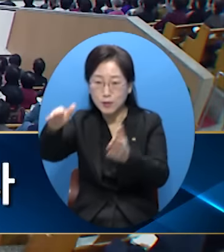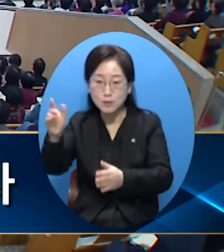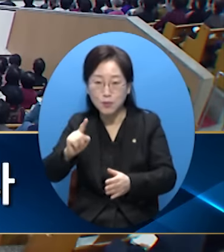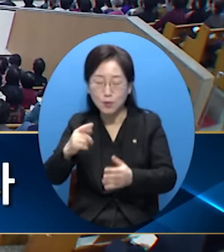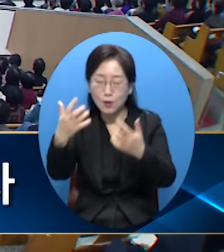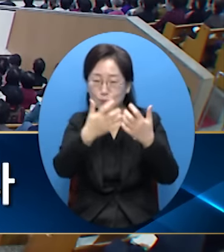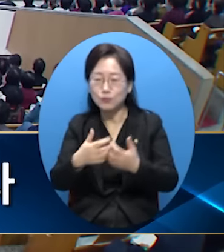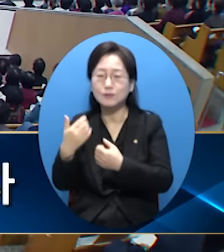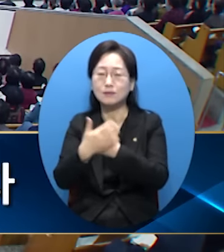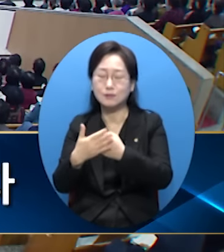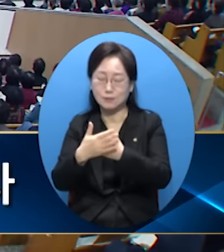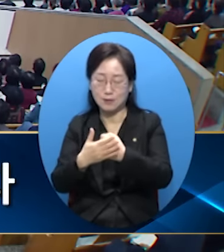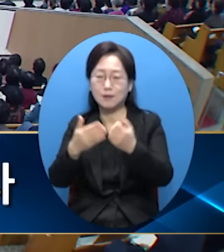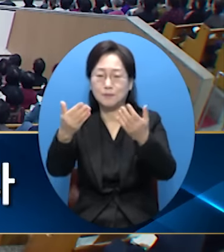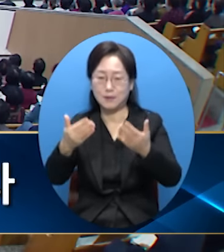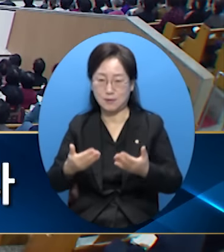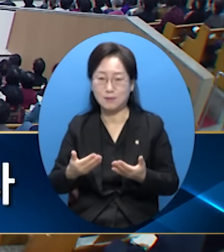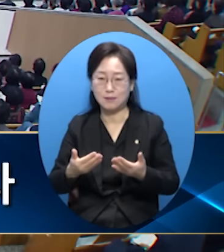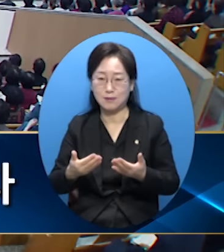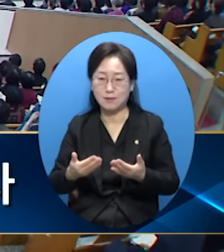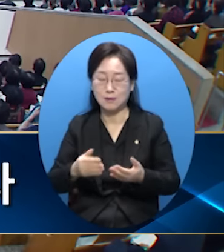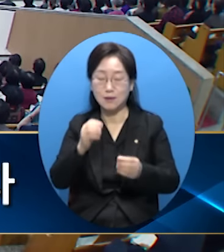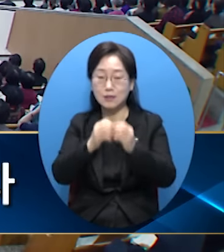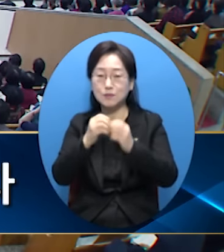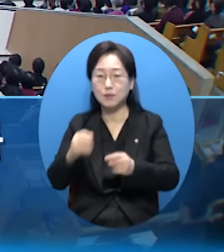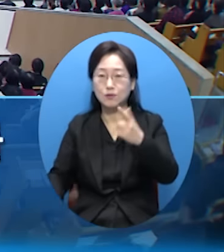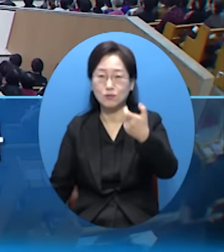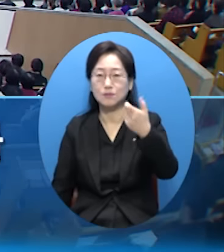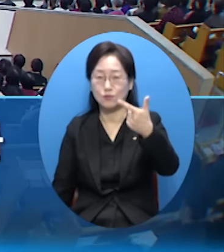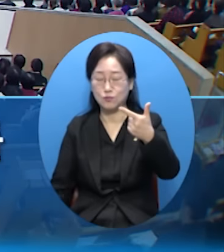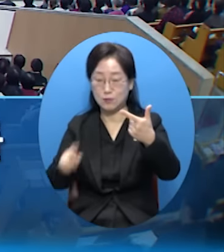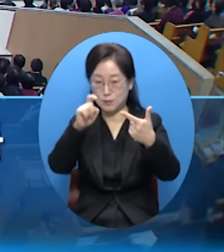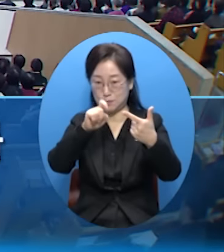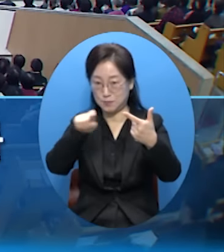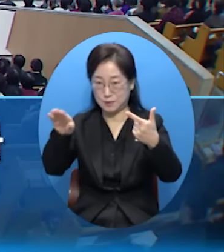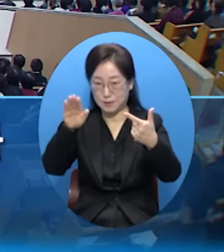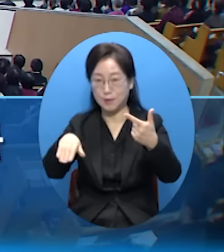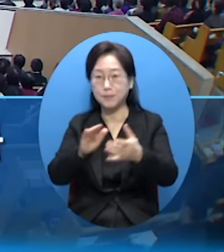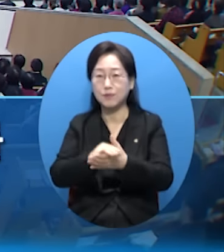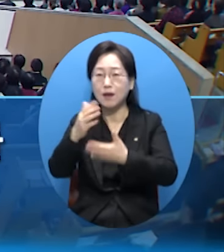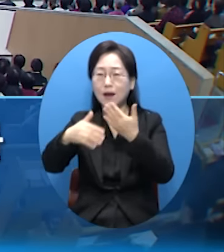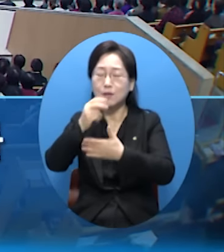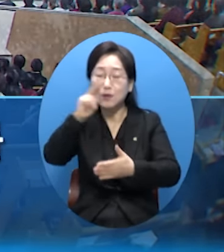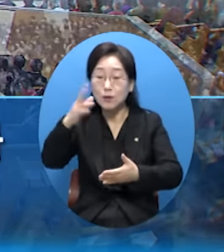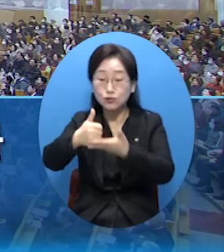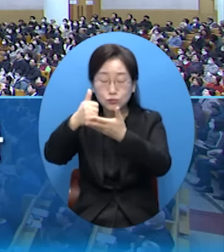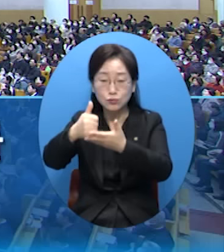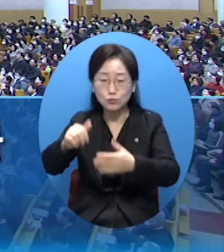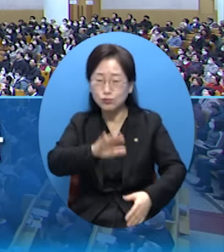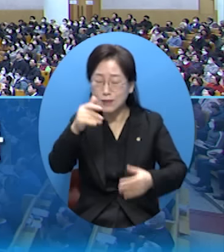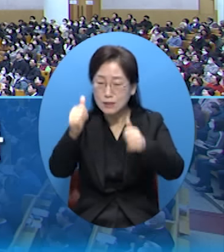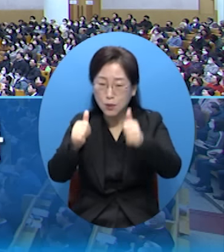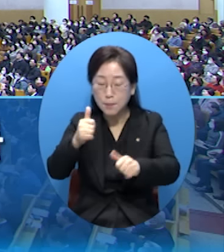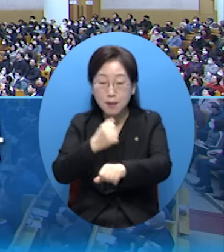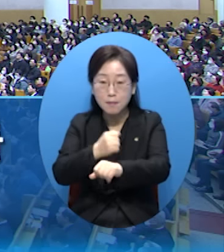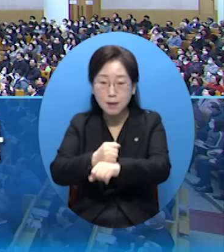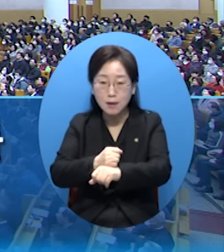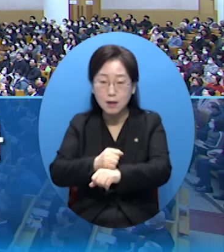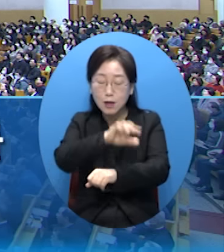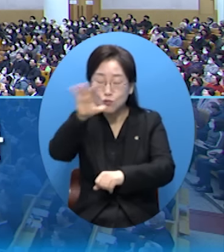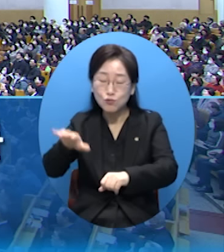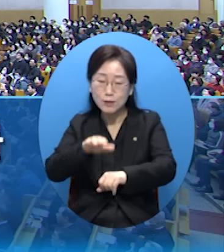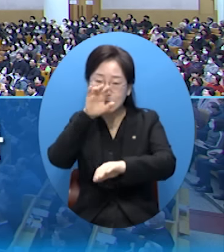풍성한 은혜에 이르게 되는 것입니다. 시편 66편 10절로 12절입니다 하나님이여 주께서 우리를 시험하시되 우리를